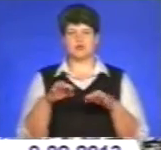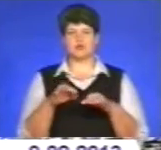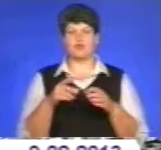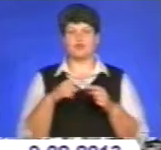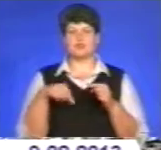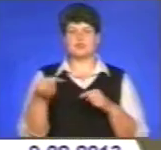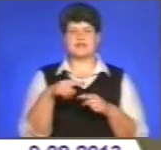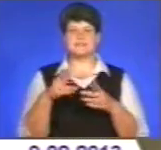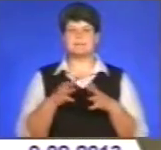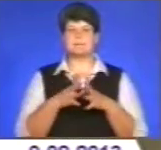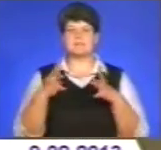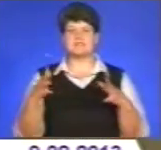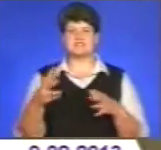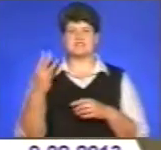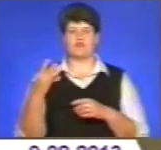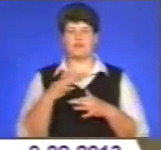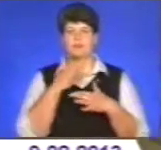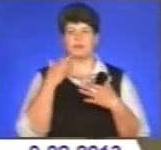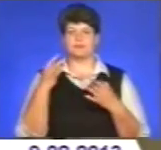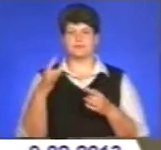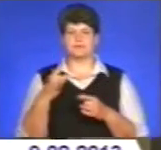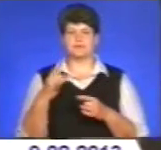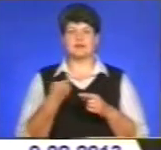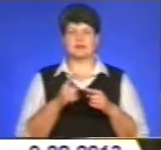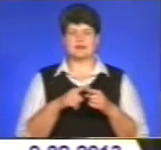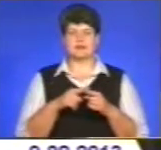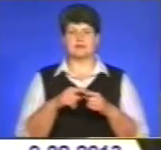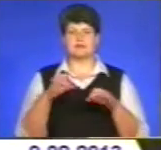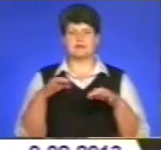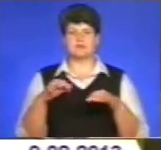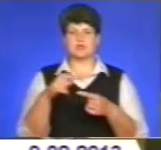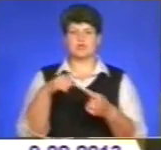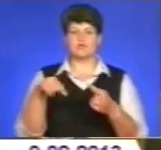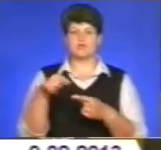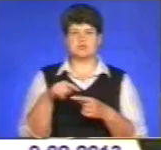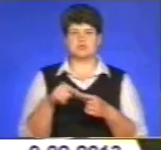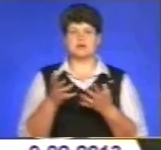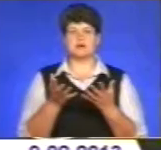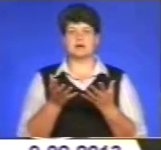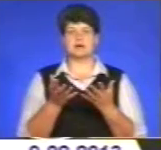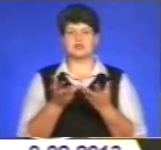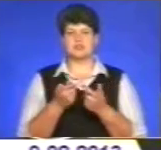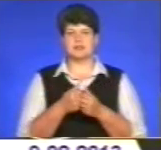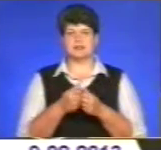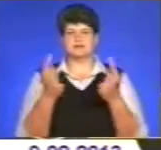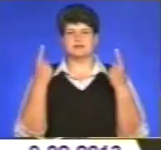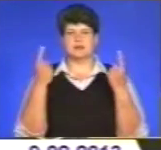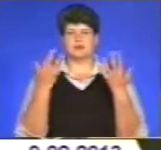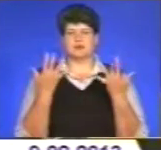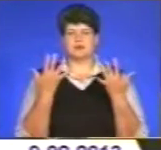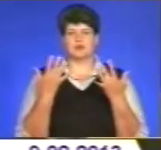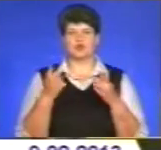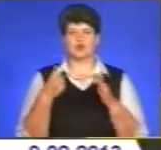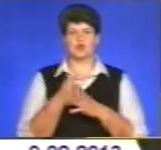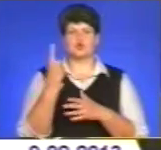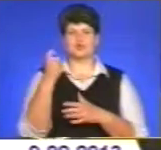збільшиться в рази. В цілому цей транспортний вузол розраховано на колосальне кількість автомобілів до 100 тисяч